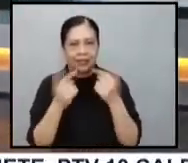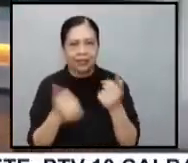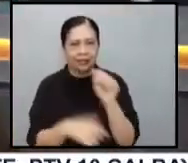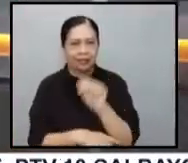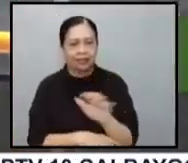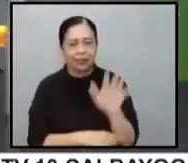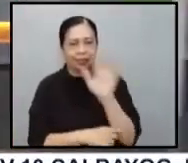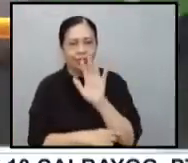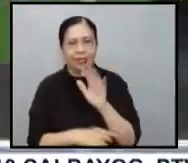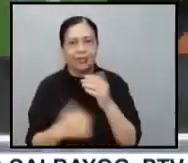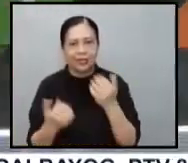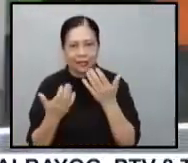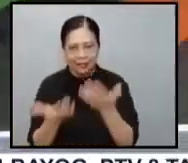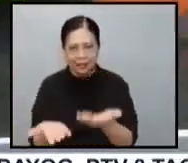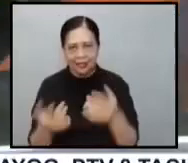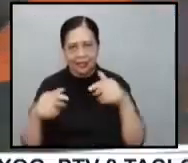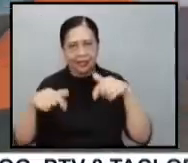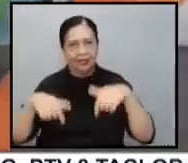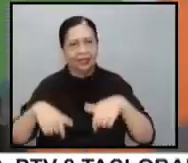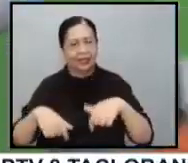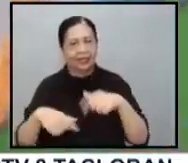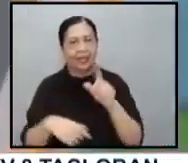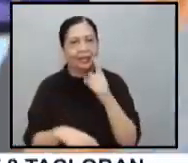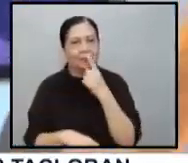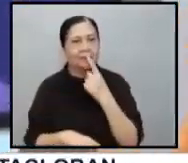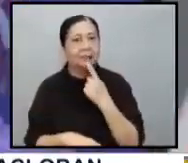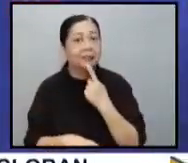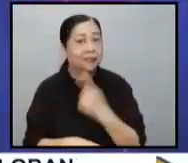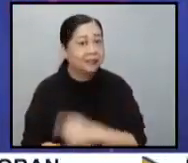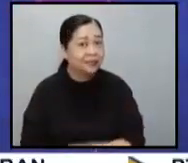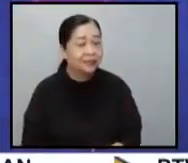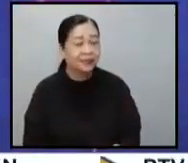Panoorin natin yan dito lang sa Hans Sabi!